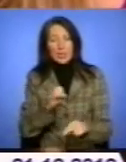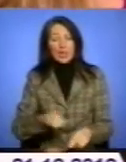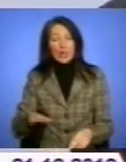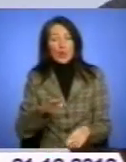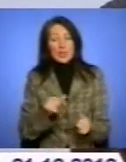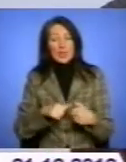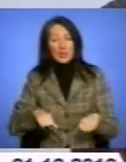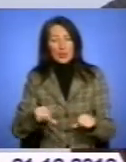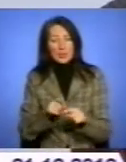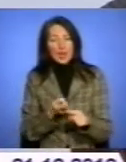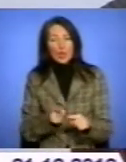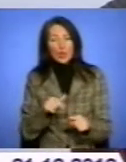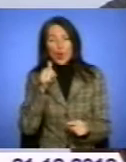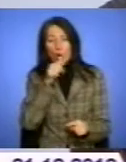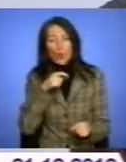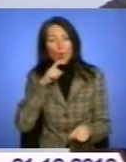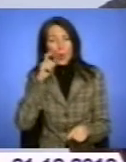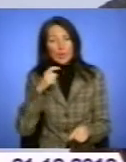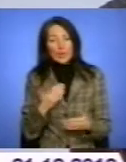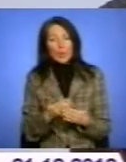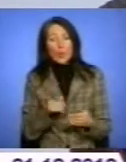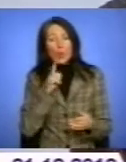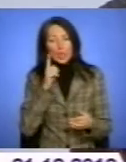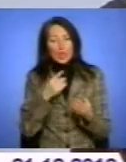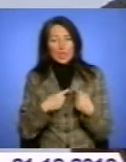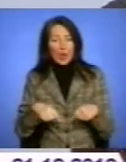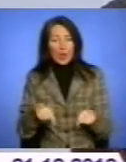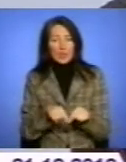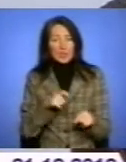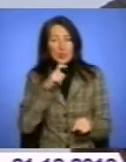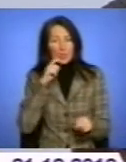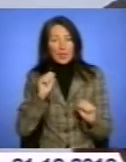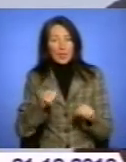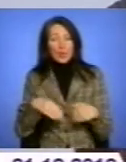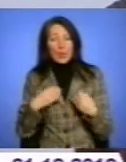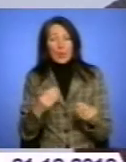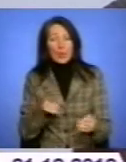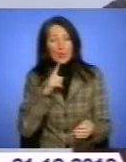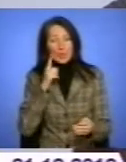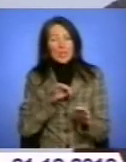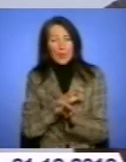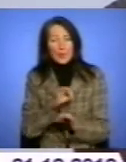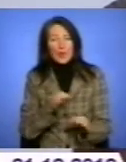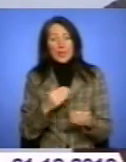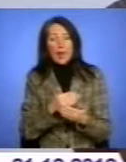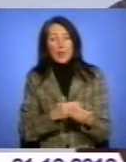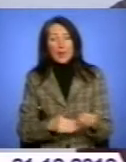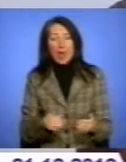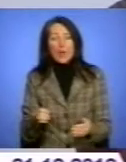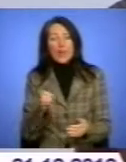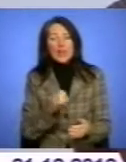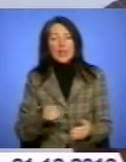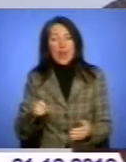комісії. Цього року Україна, тобто молодіжні організації з України, можуть подавати молодіжні проєкти на програму Європейської Єврокомісії